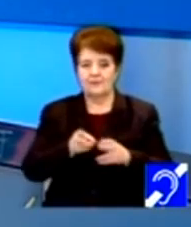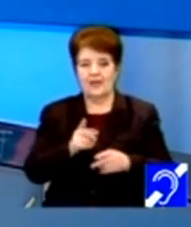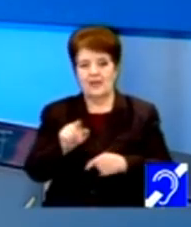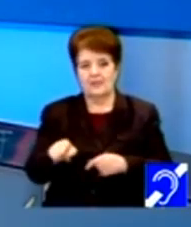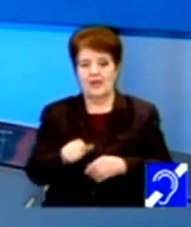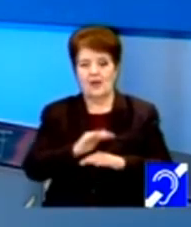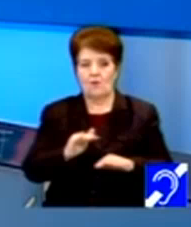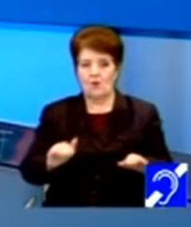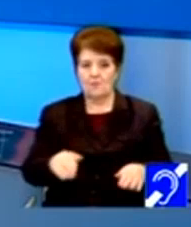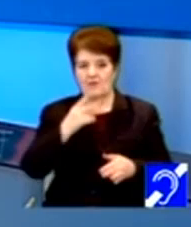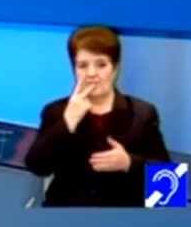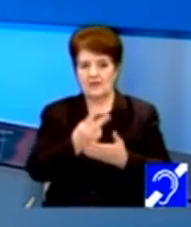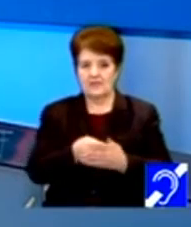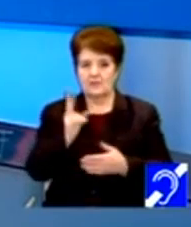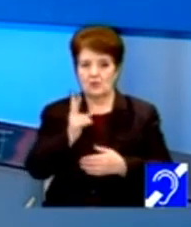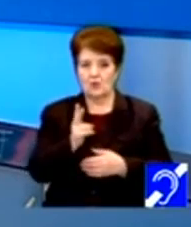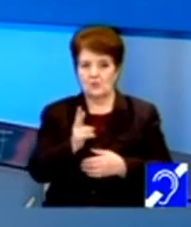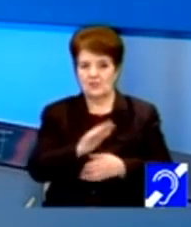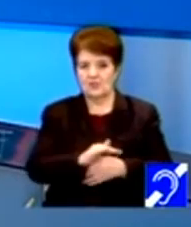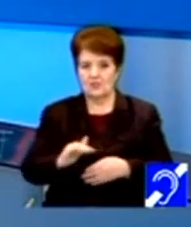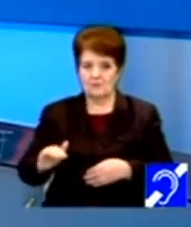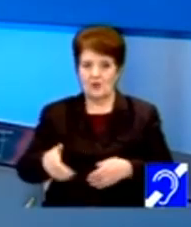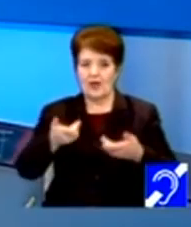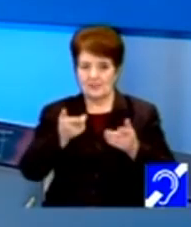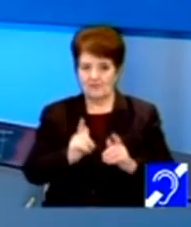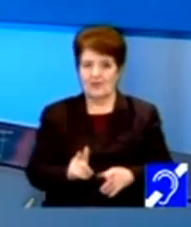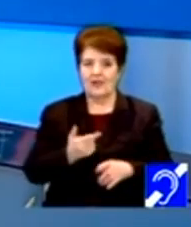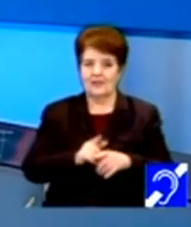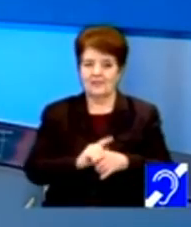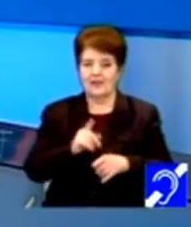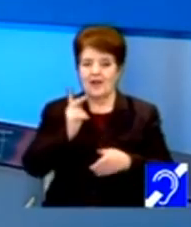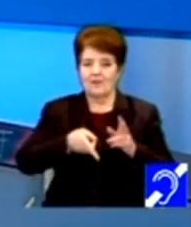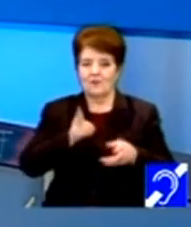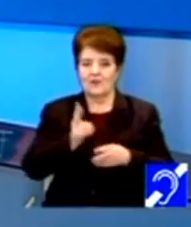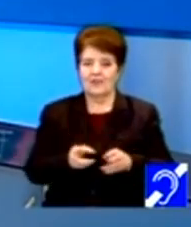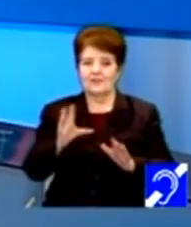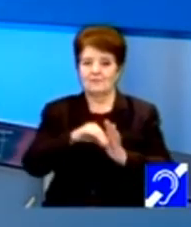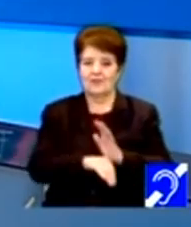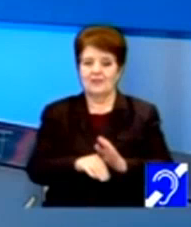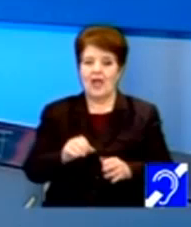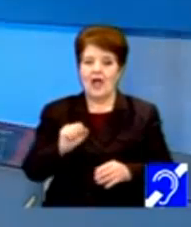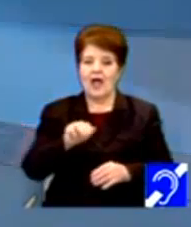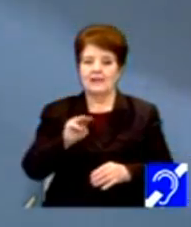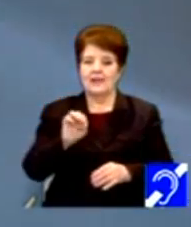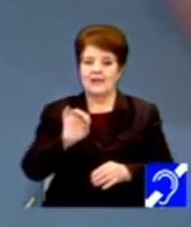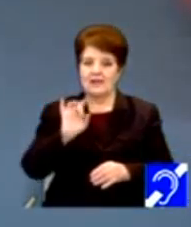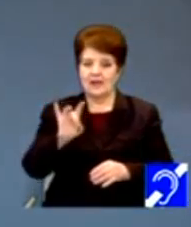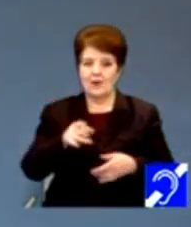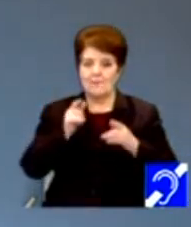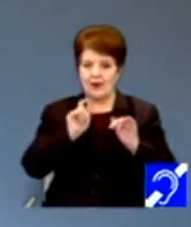copiilor. Ghidați de mentor, 20 de micuți au gătit adevărate capodopere culinare în cadrul unui atelier practic.